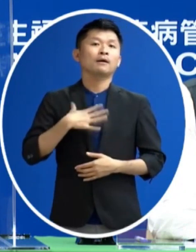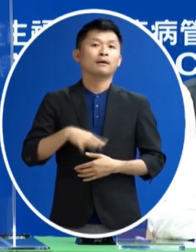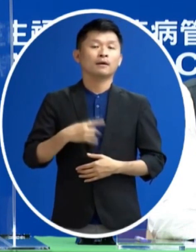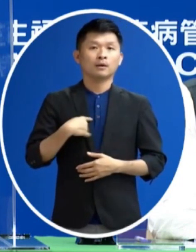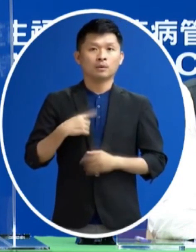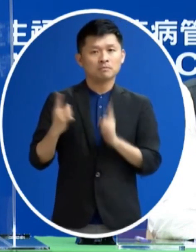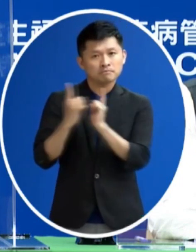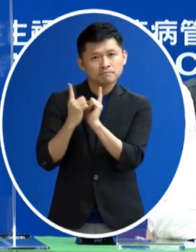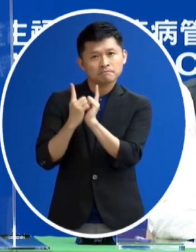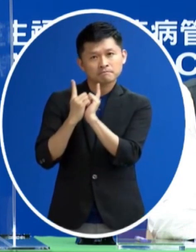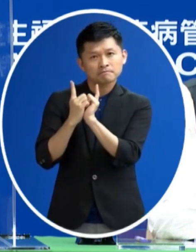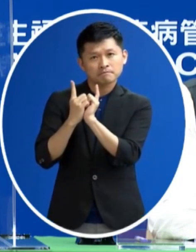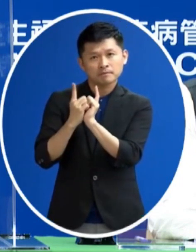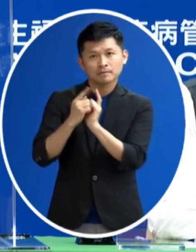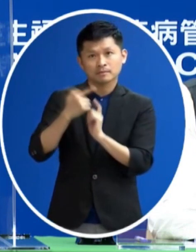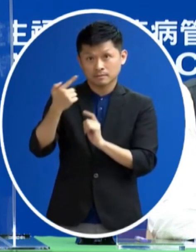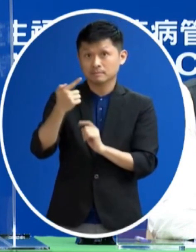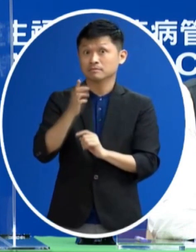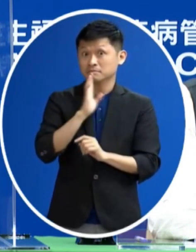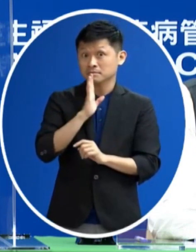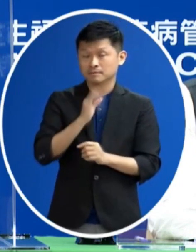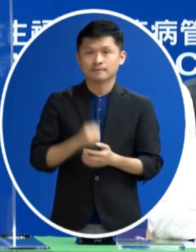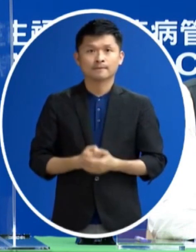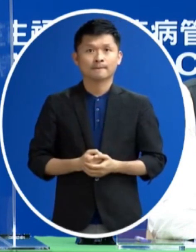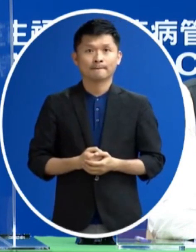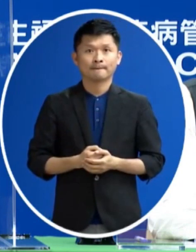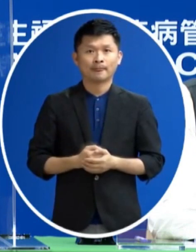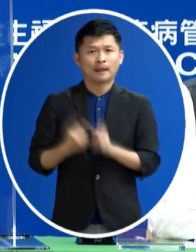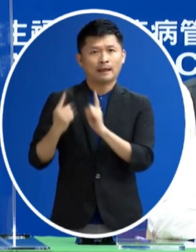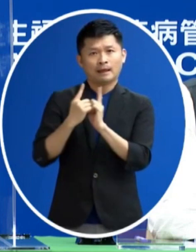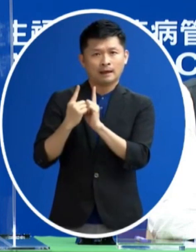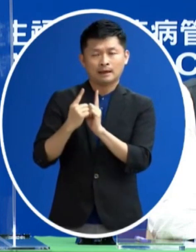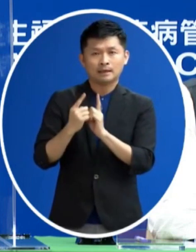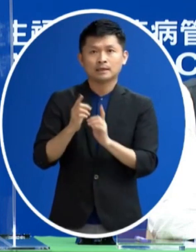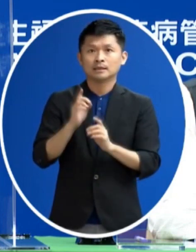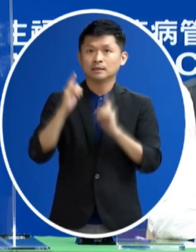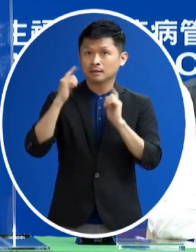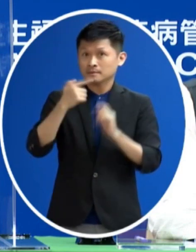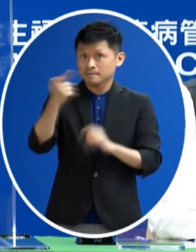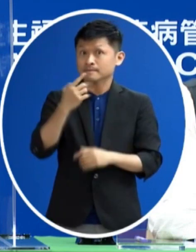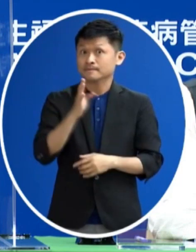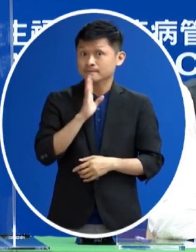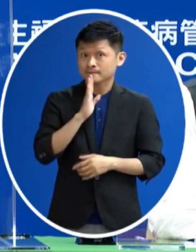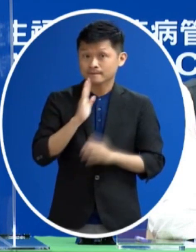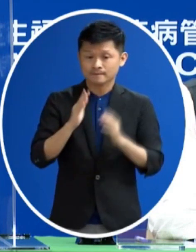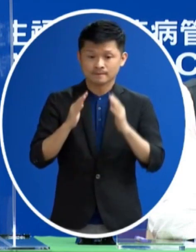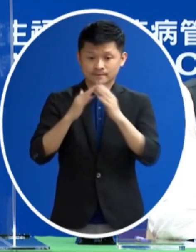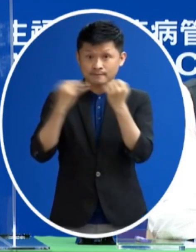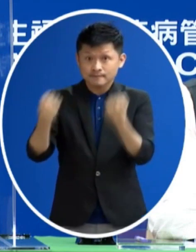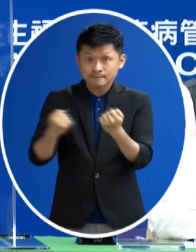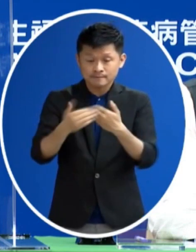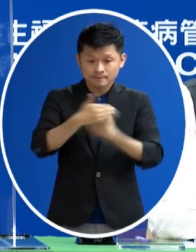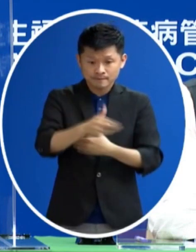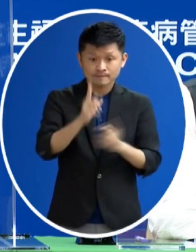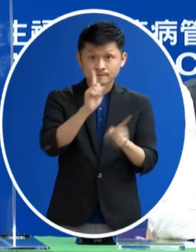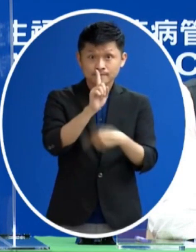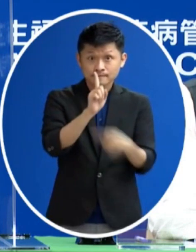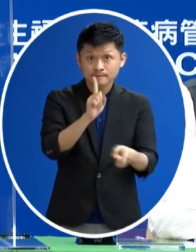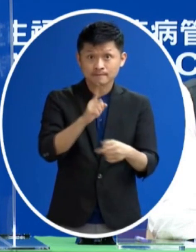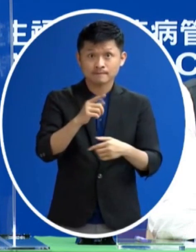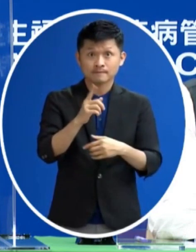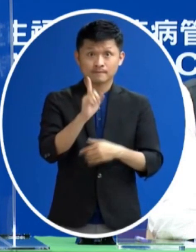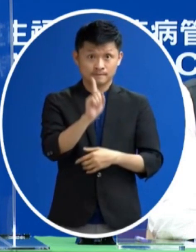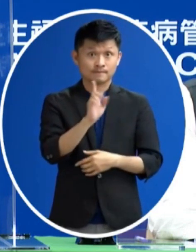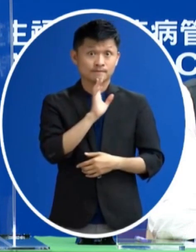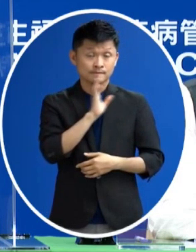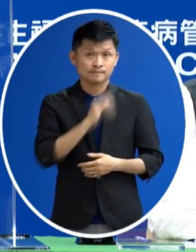是密切接触者。好，所以在密切接触者的时候，那当然家里也都是1人1室，好，这样来做。